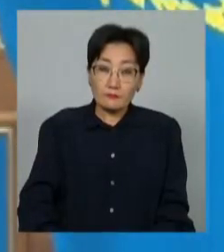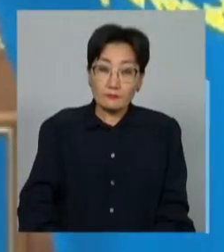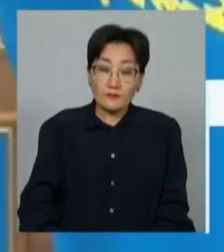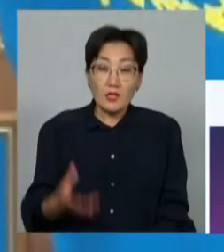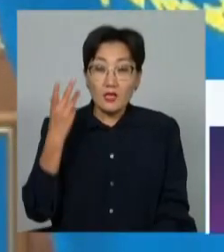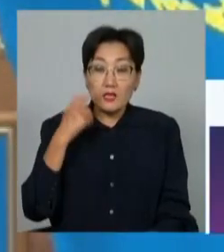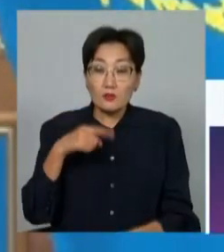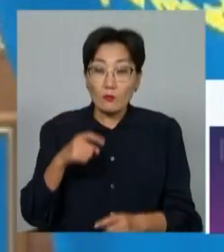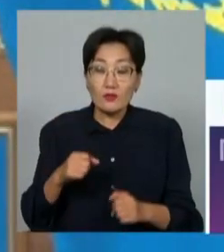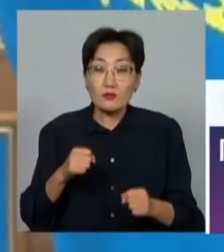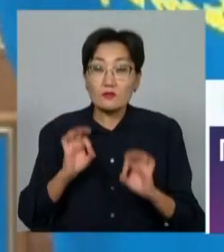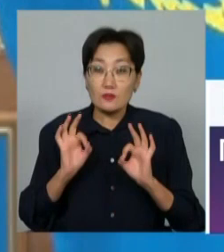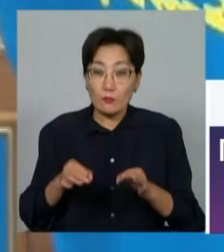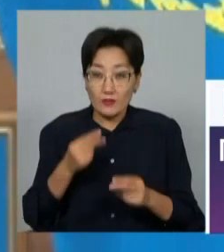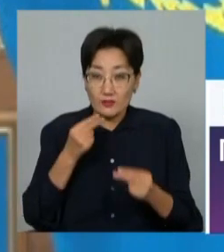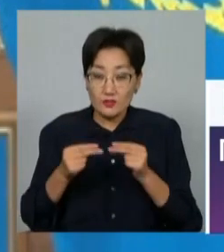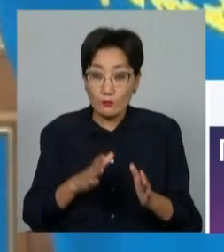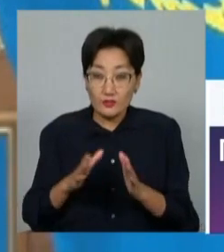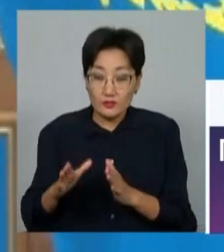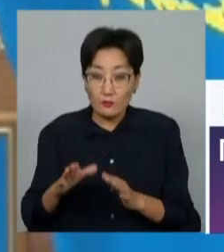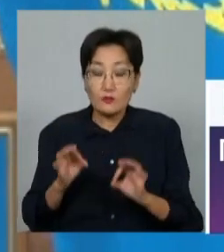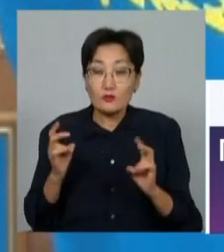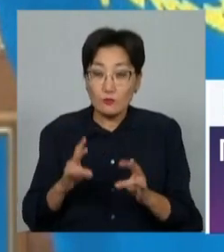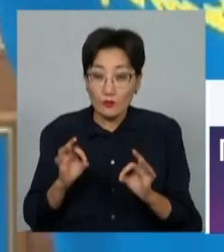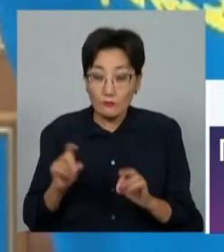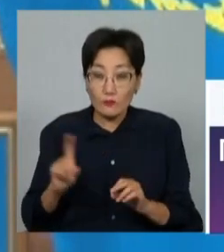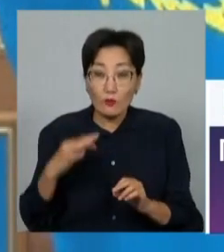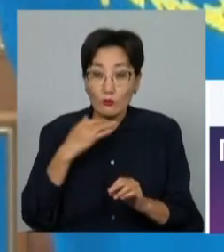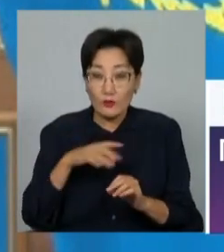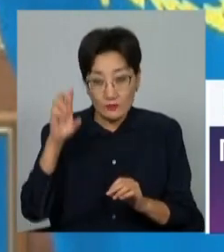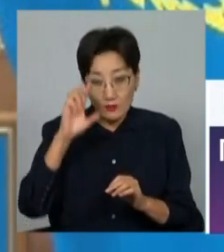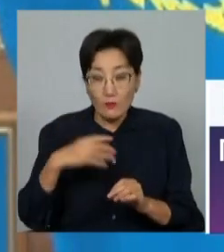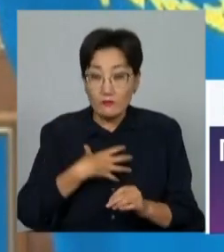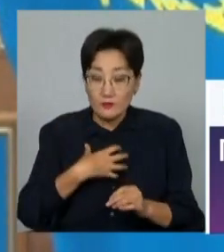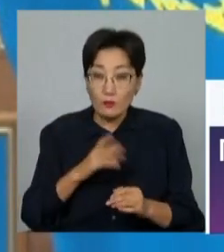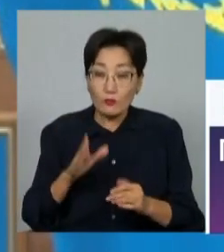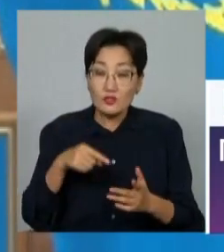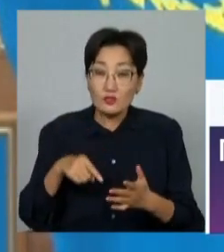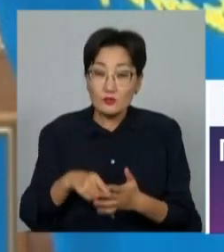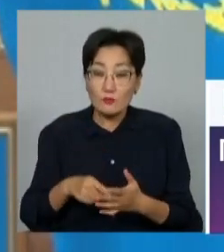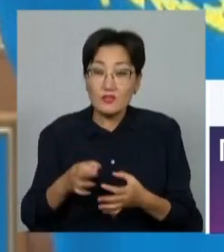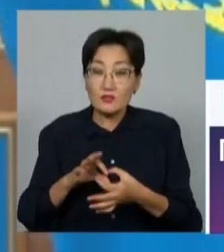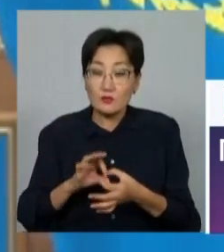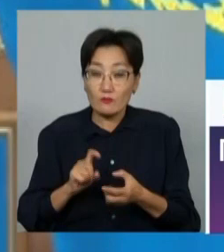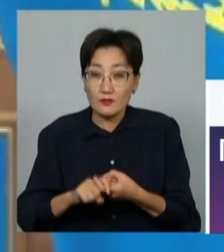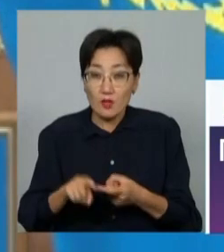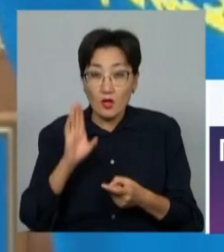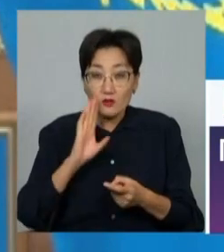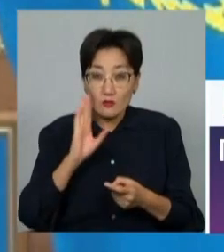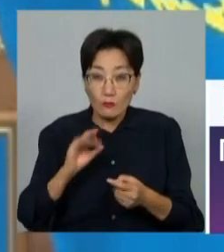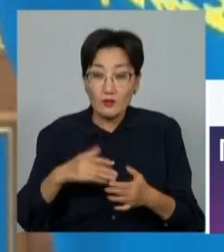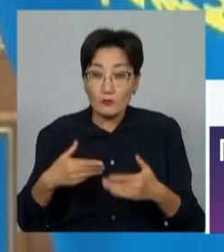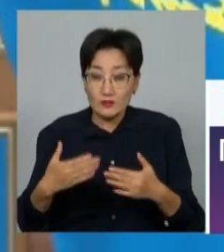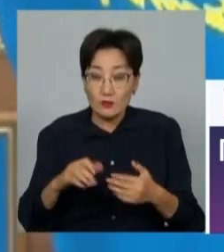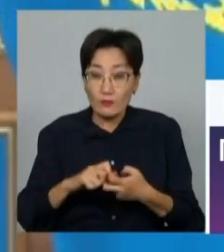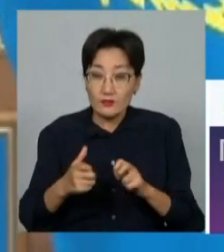Когда речь идет об устойчивых продовольственных системах, очевидно, что во многих странах актуальными будут вопросы, связанные с водной дипломатией.